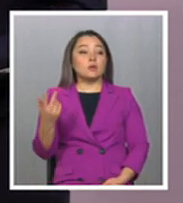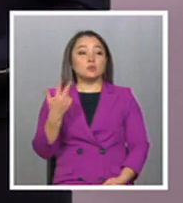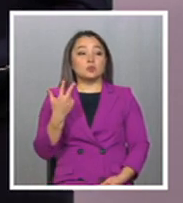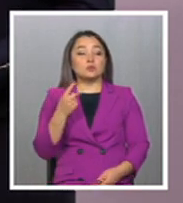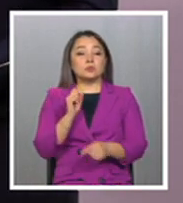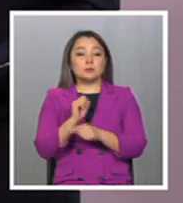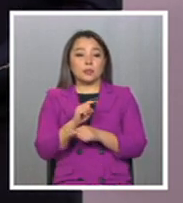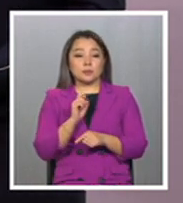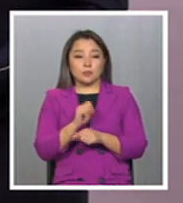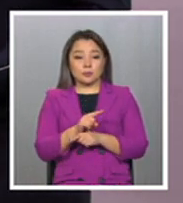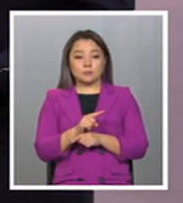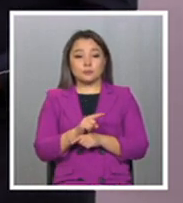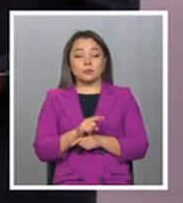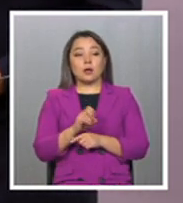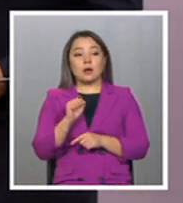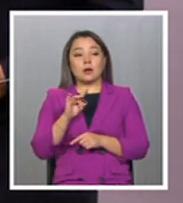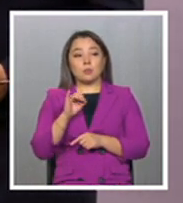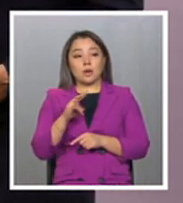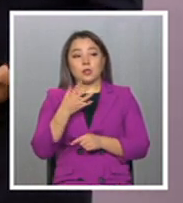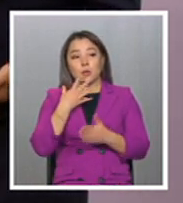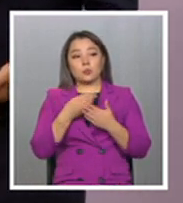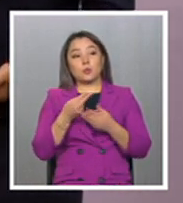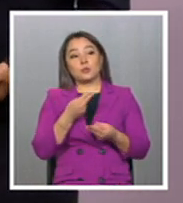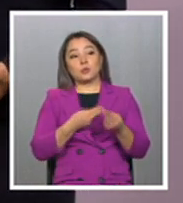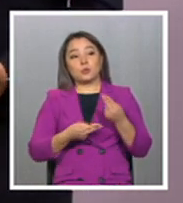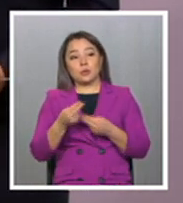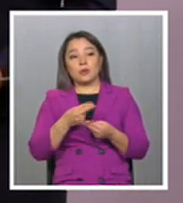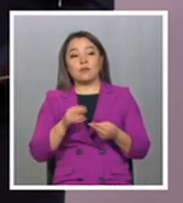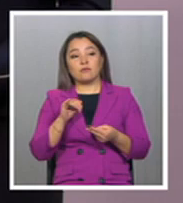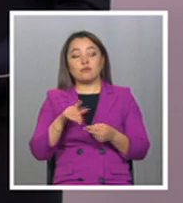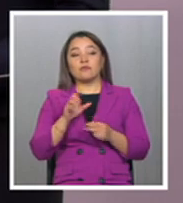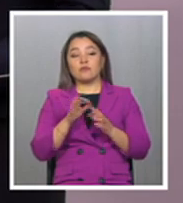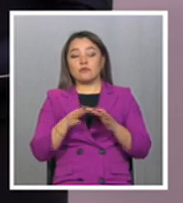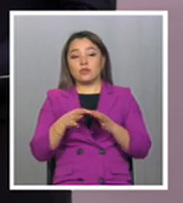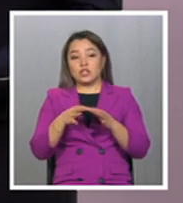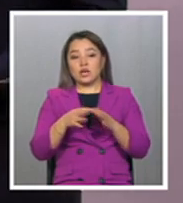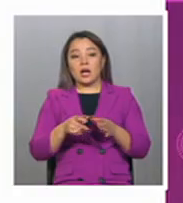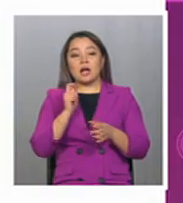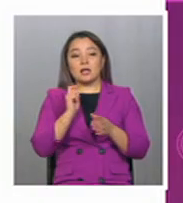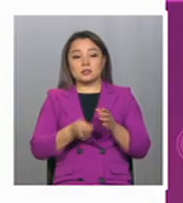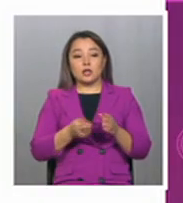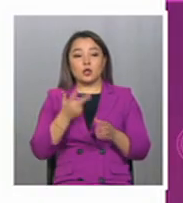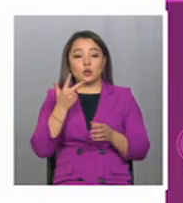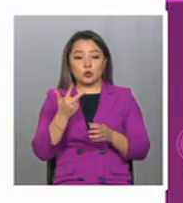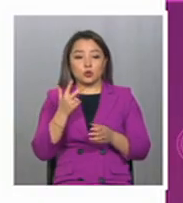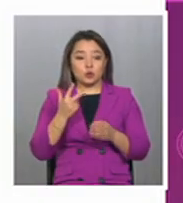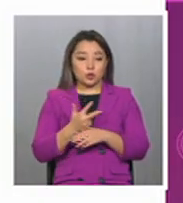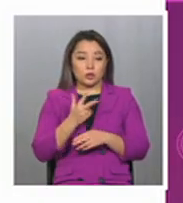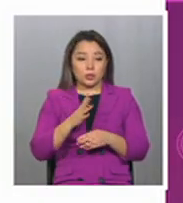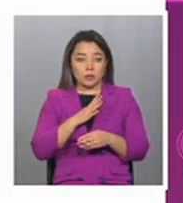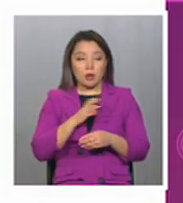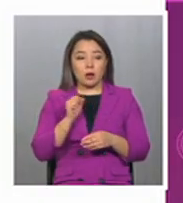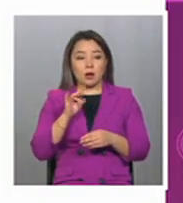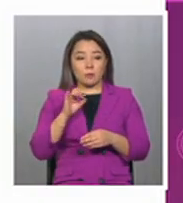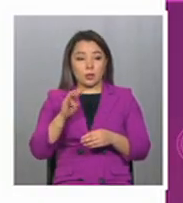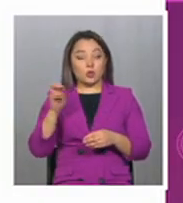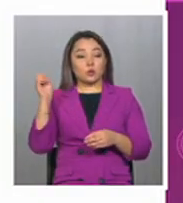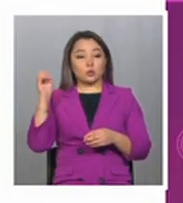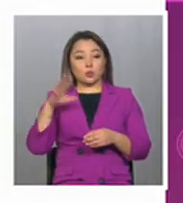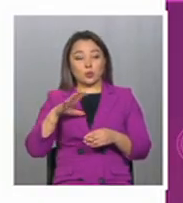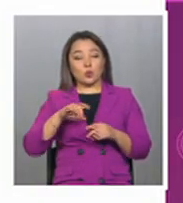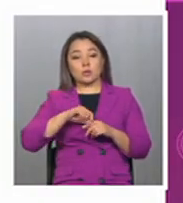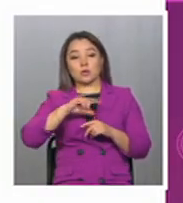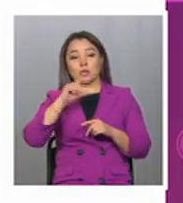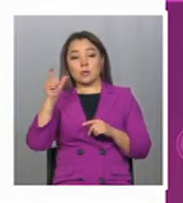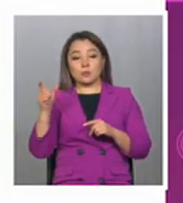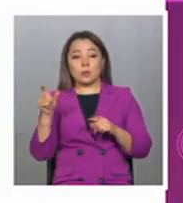тапсырма. Арман суреттері бар фишканы үш рет лақтырды. Арманда күн мен кемпір